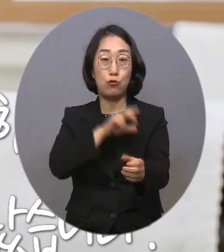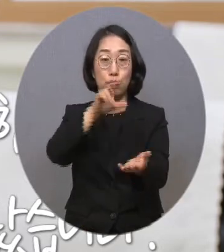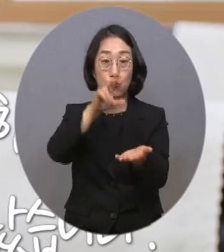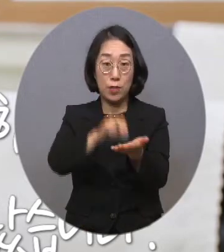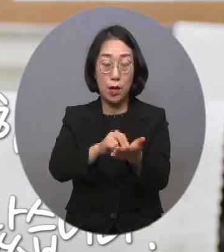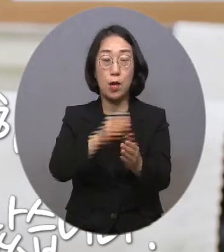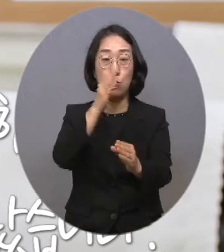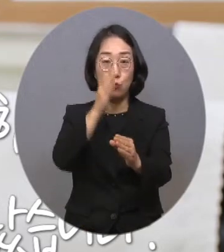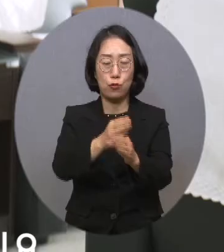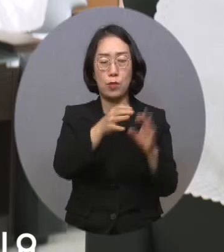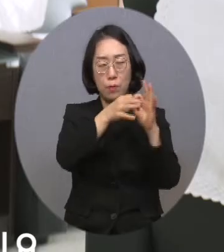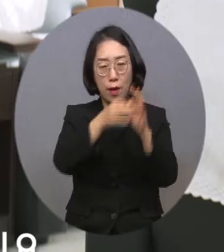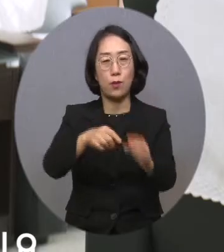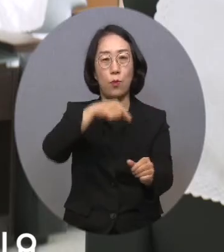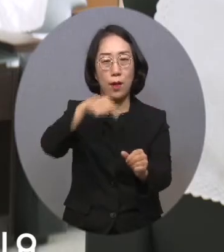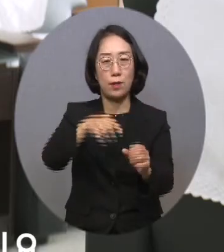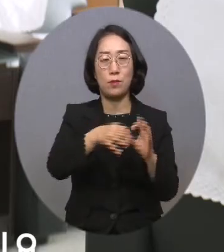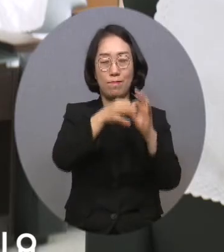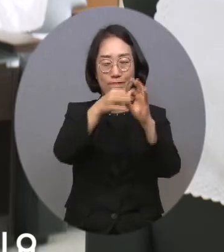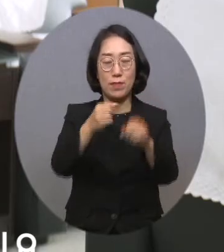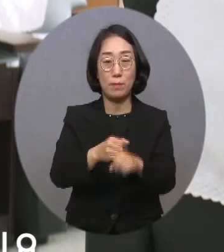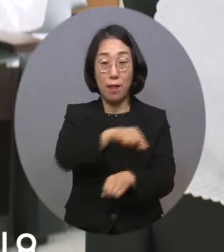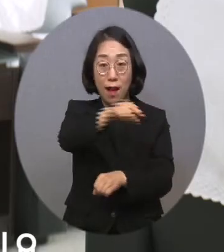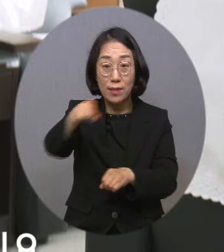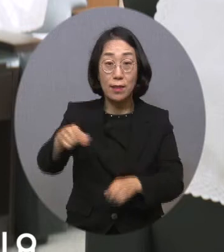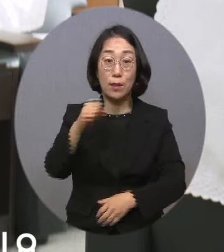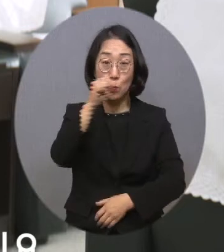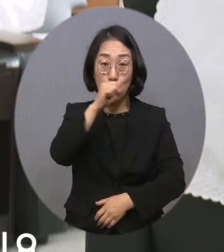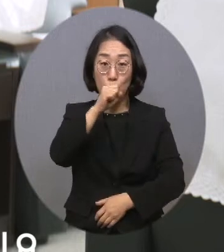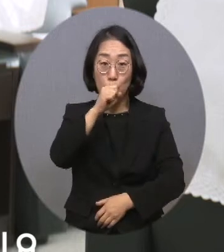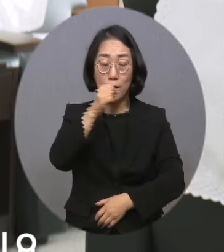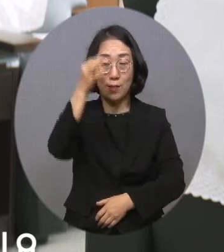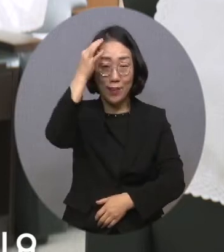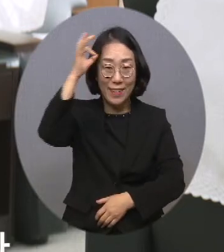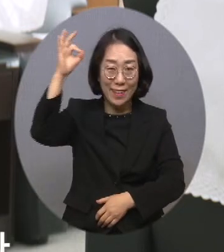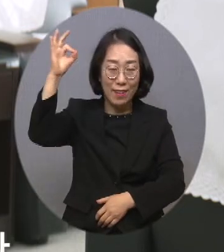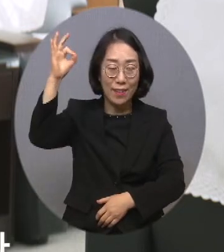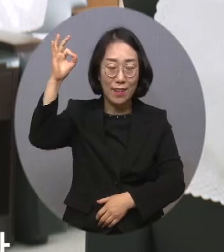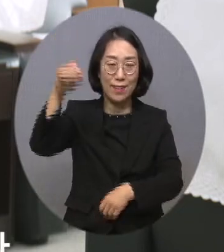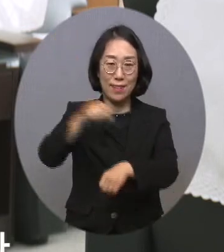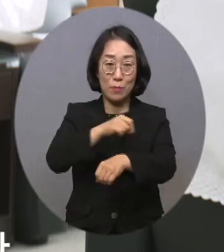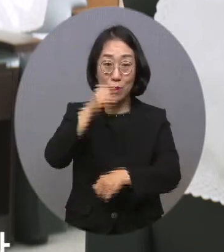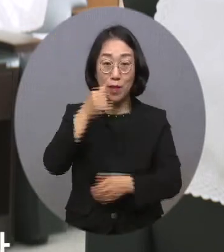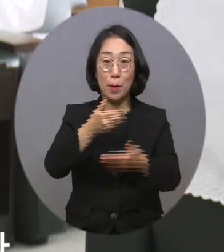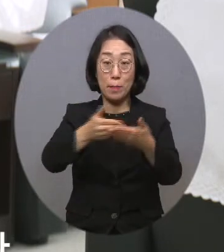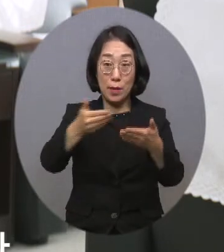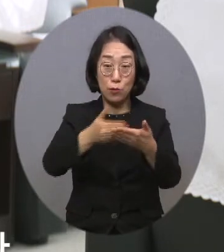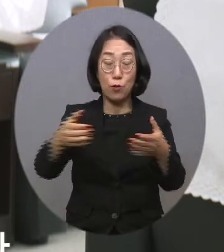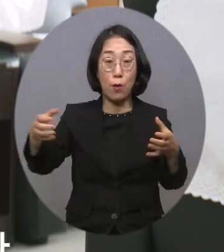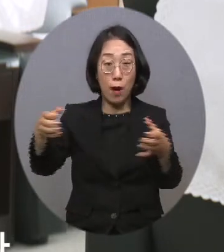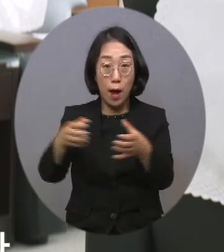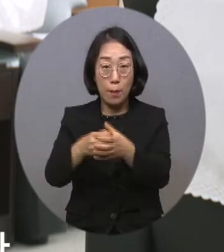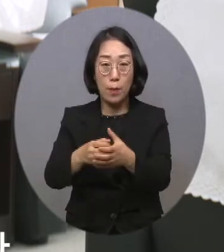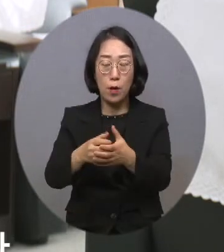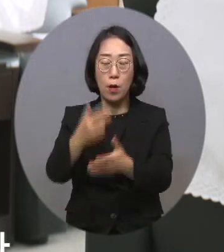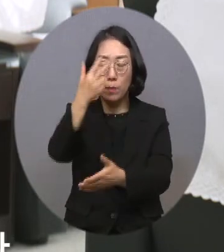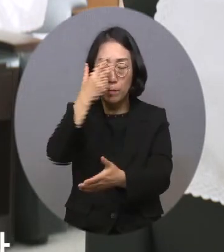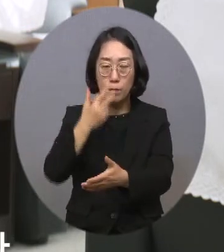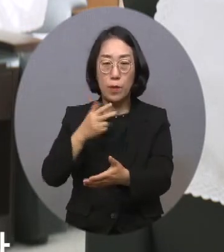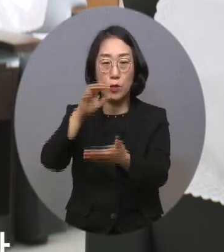수업을 실천해 왔습니다. 학생들의 반응이 좋아서 기억에 남는 수업이 있는데요. 미술교과와 융합해 실시한